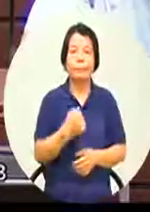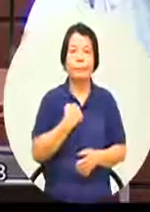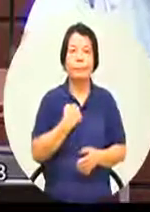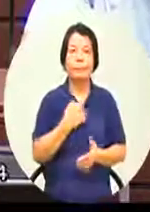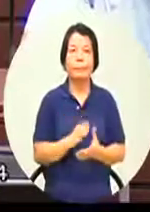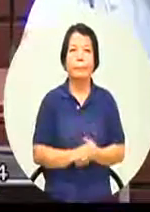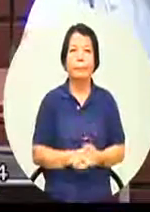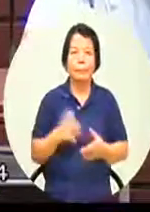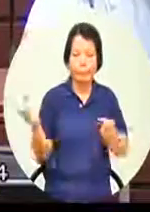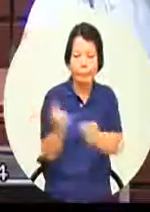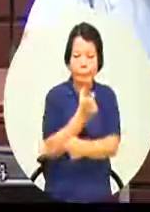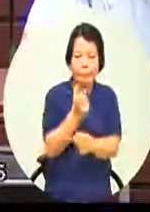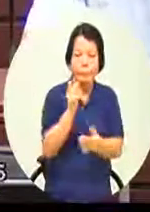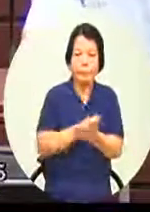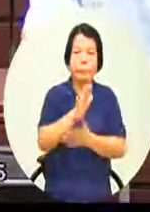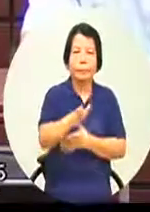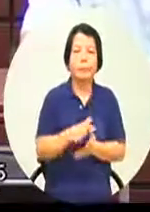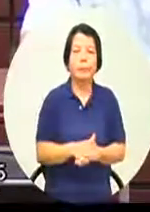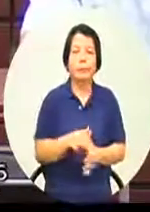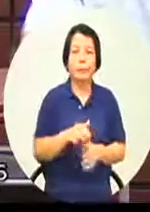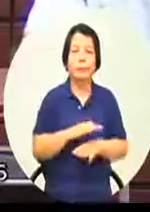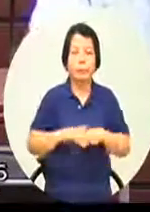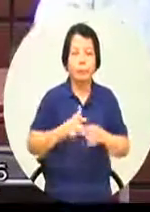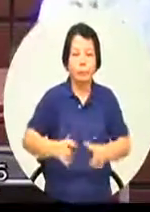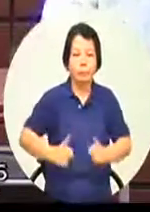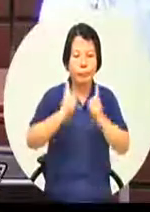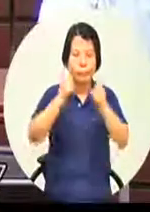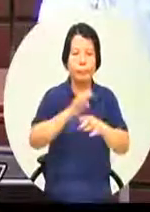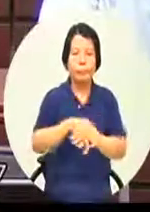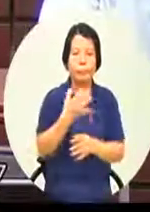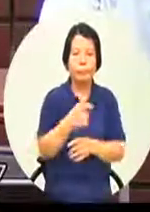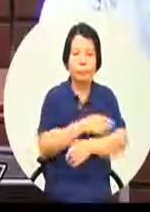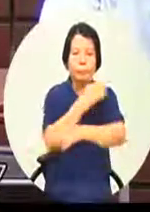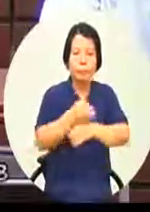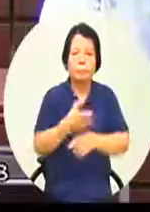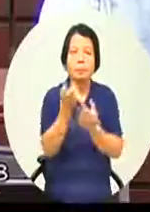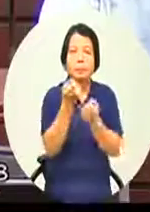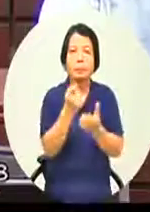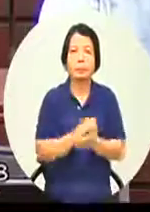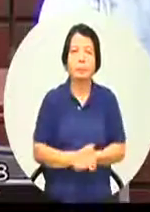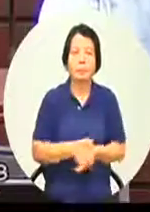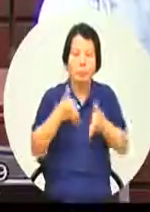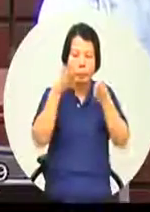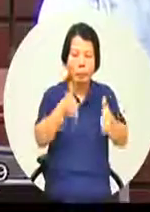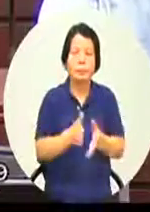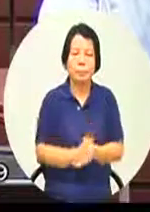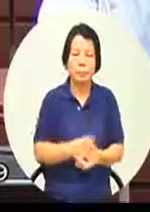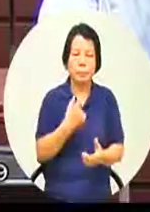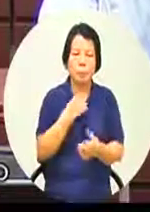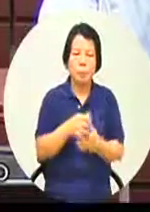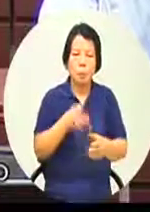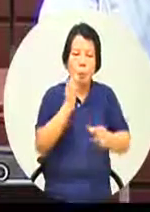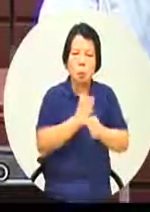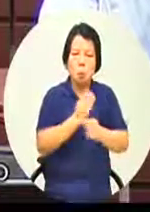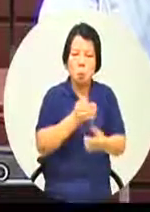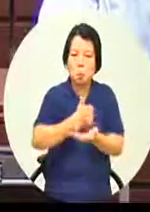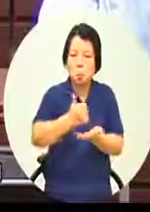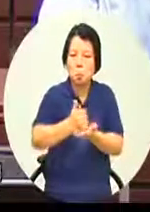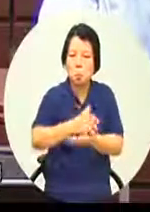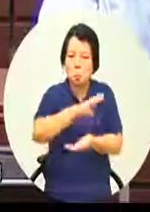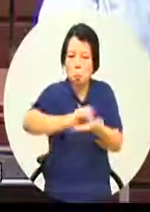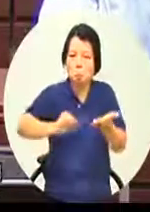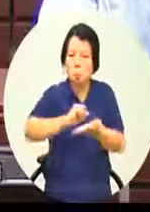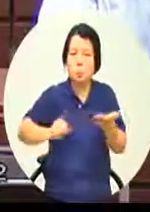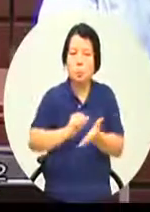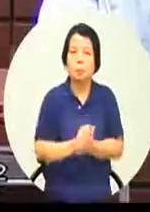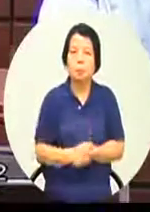按哄抬贵吧哈，难免啊，所以讲也量也少了哈。不过就是说，针对中间剥削的一些菜虫的话，我想